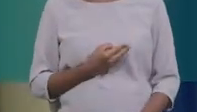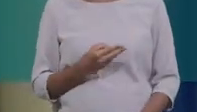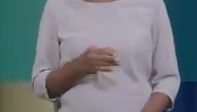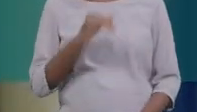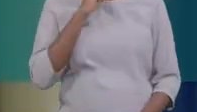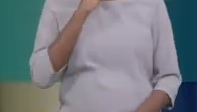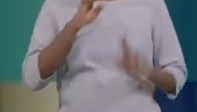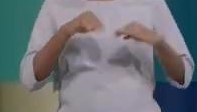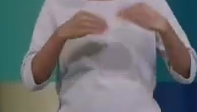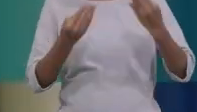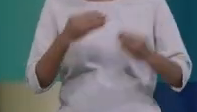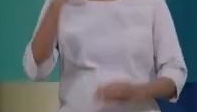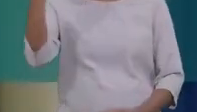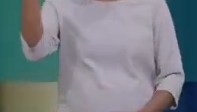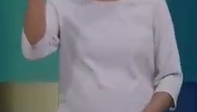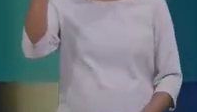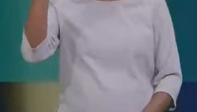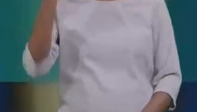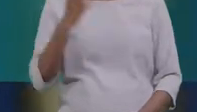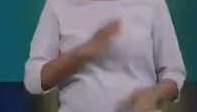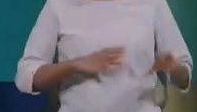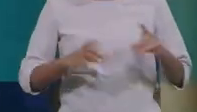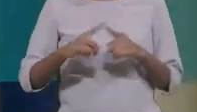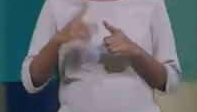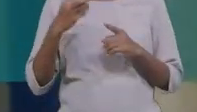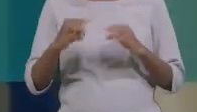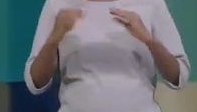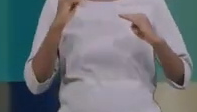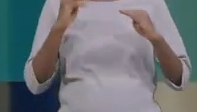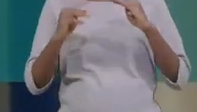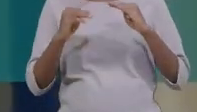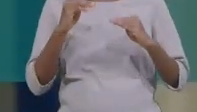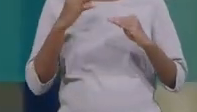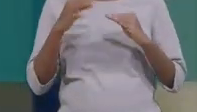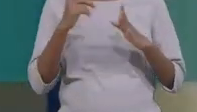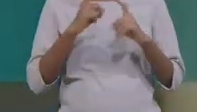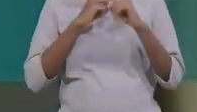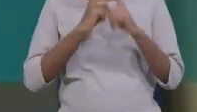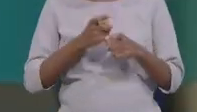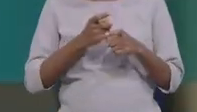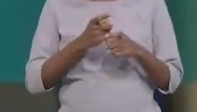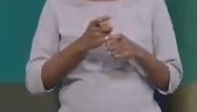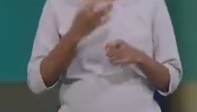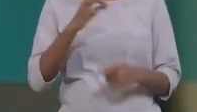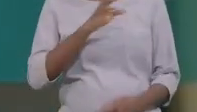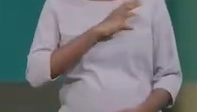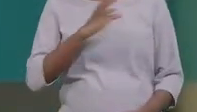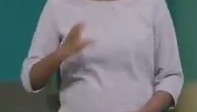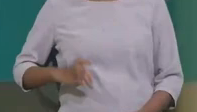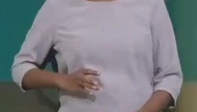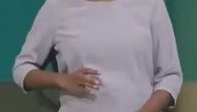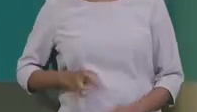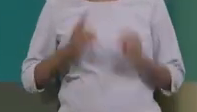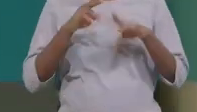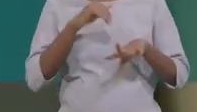Mais à chacun de nous, la grâce a été donnée selon la mesure du don de Christ.